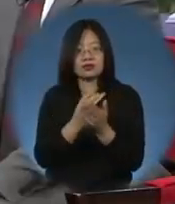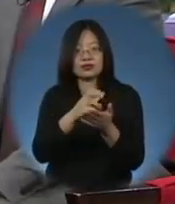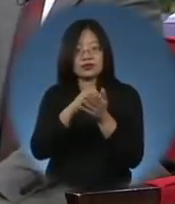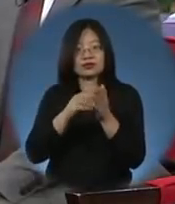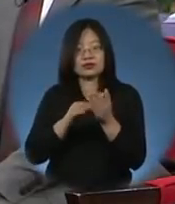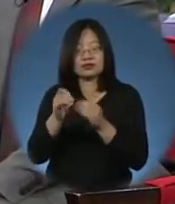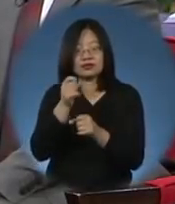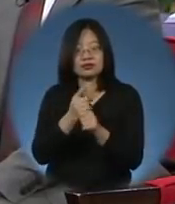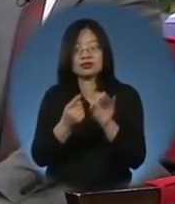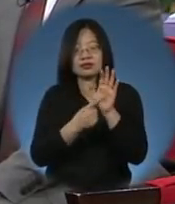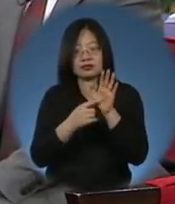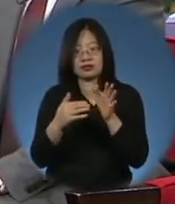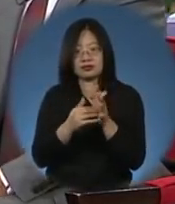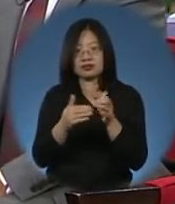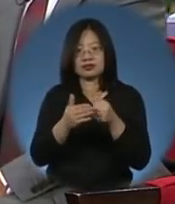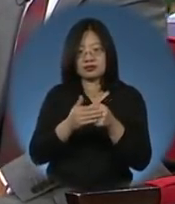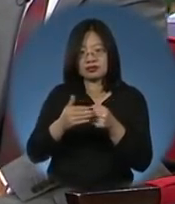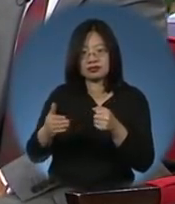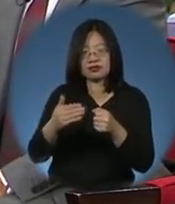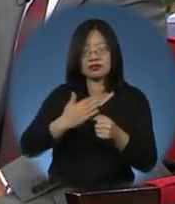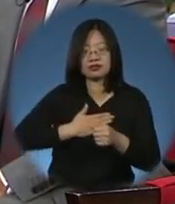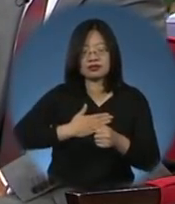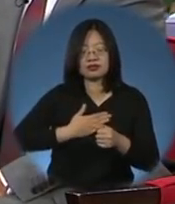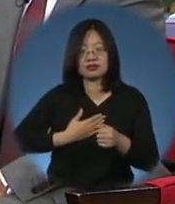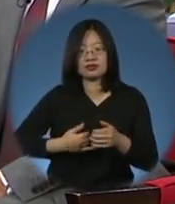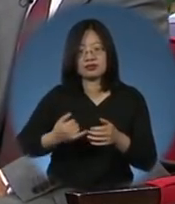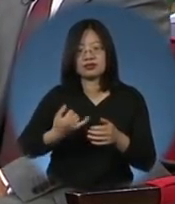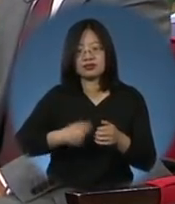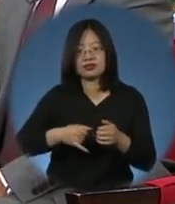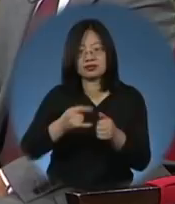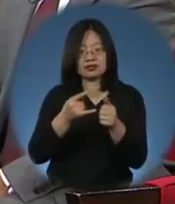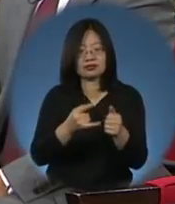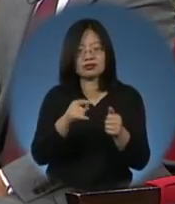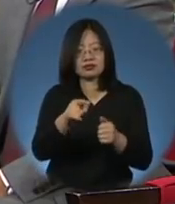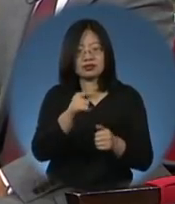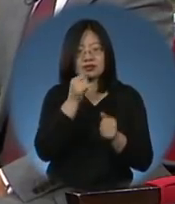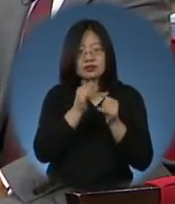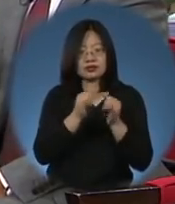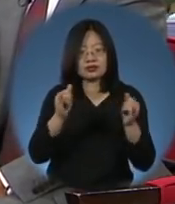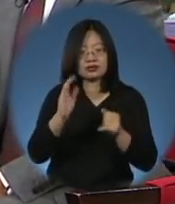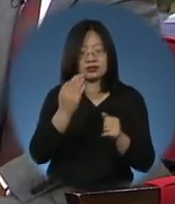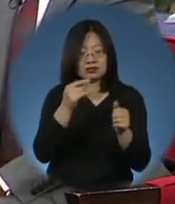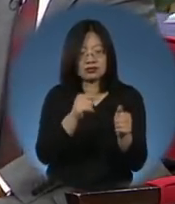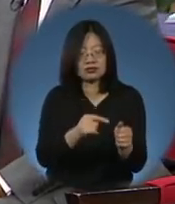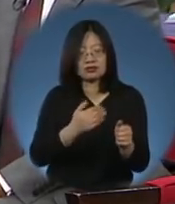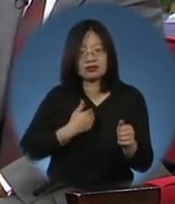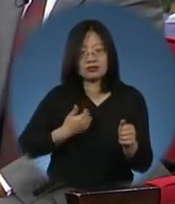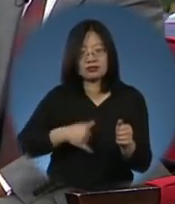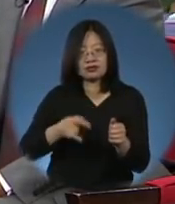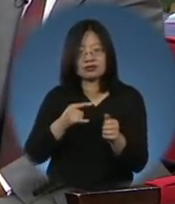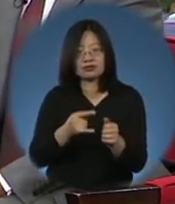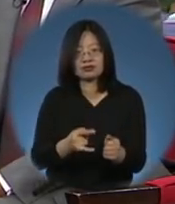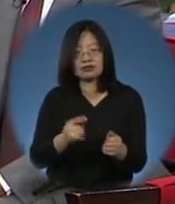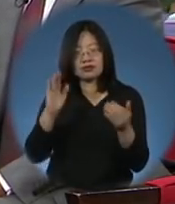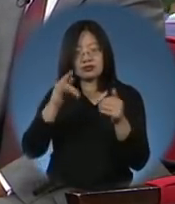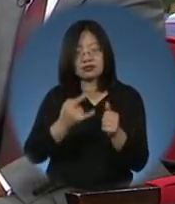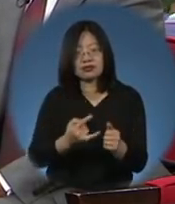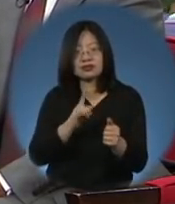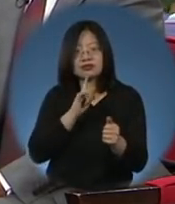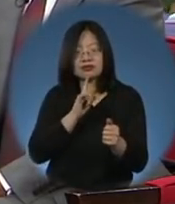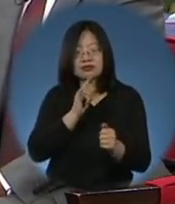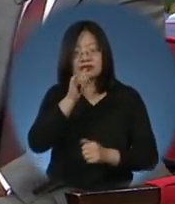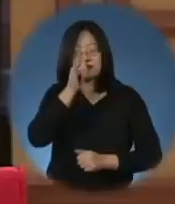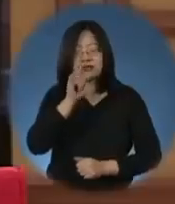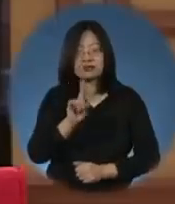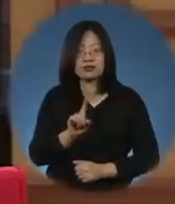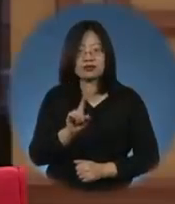이미 나타났죠. 그렇죠. 예. 그래서 그거를 저희 아이들 세대 보고 야 너도 변호사가 되라. 저는 사실은 저희 학생들한테 무슨 얘기를